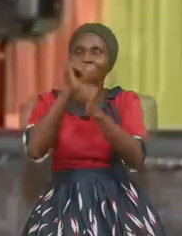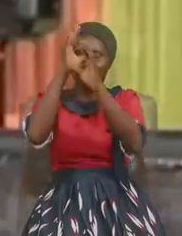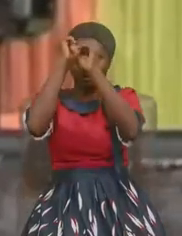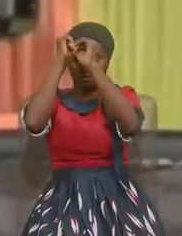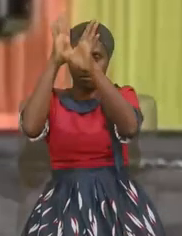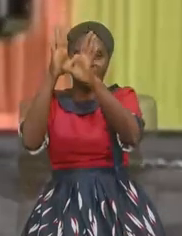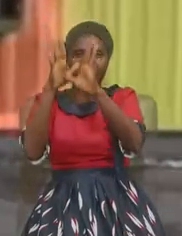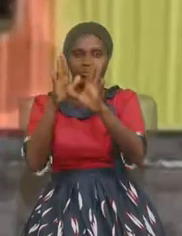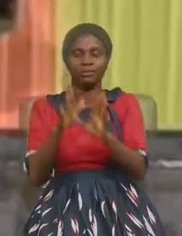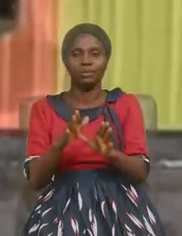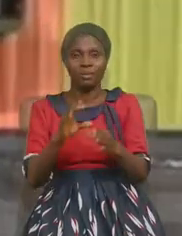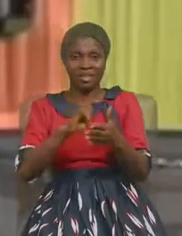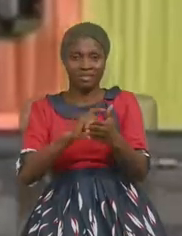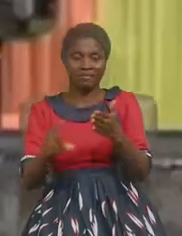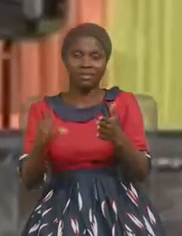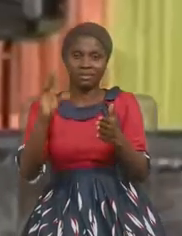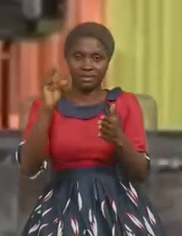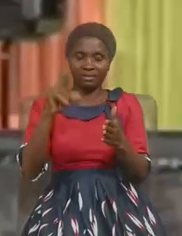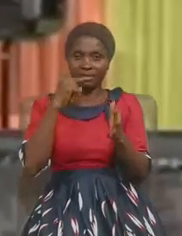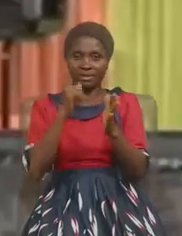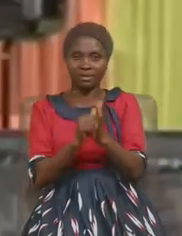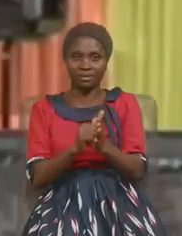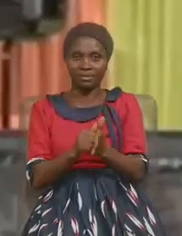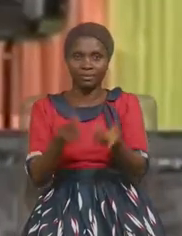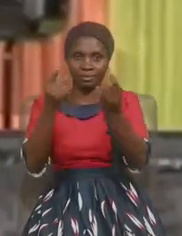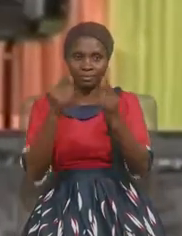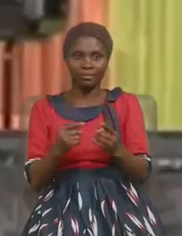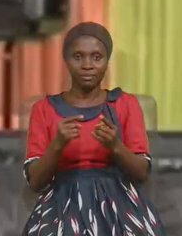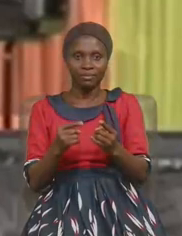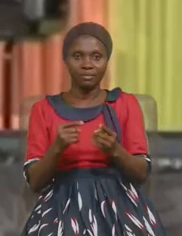venu annoncer, proclamer la paix